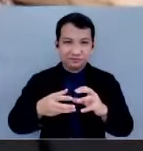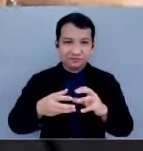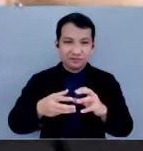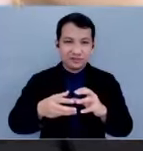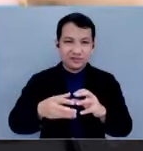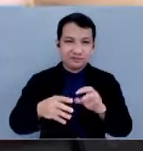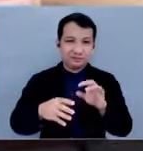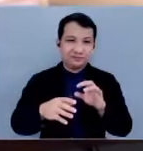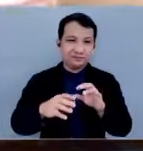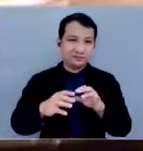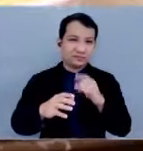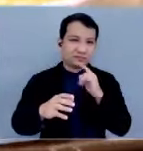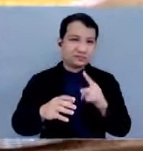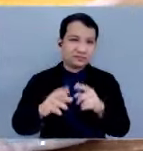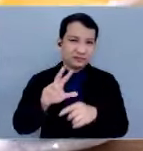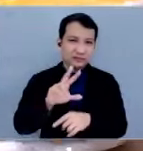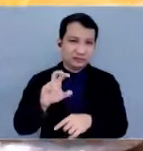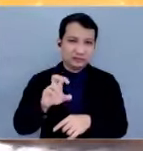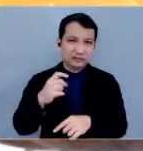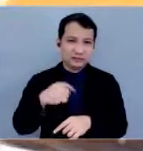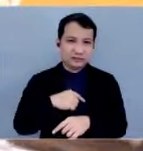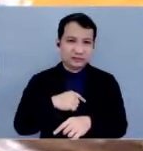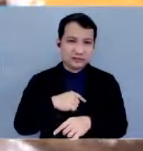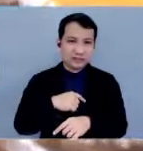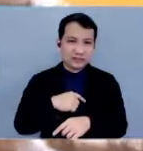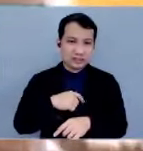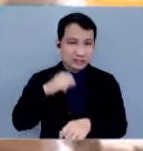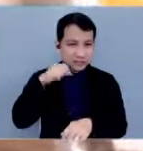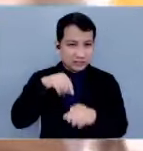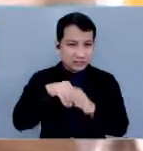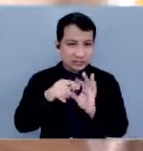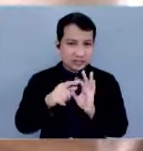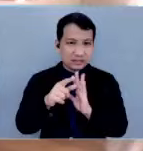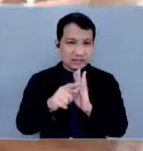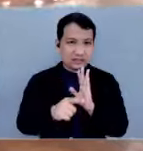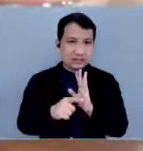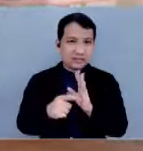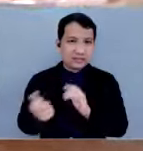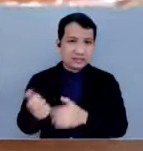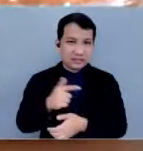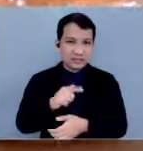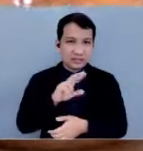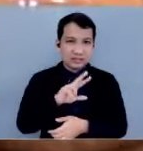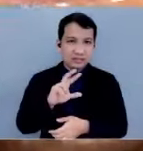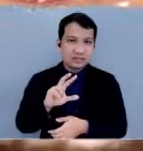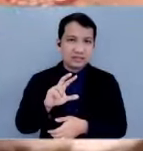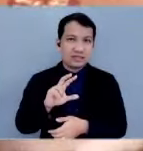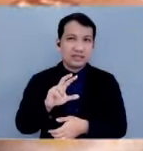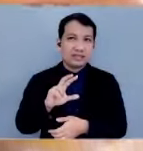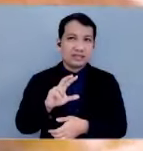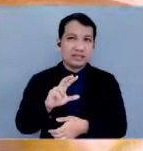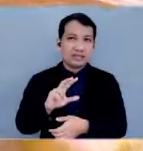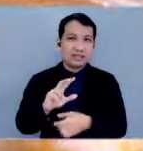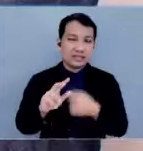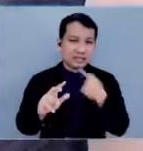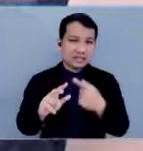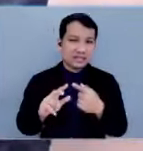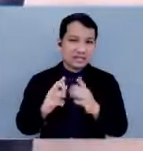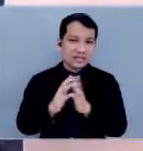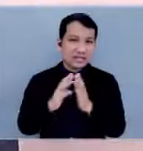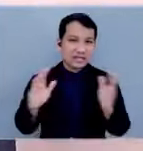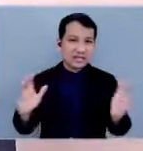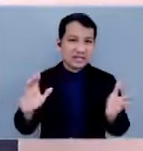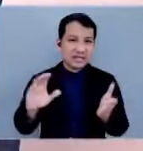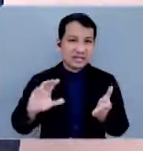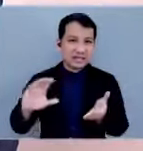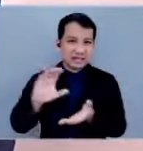actually 300 lang sa akin. Yung si sister-in-law ko yung nagpahiram sa akin ng 300 at that time. Galing. Yeah. So napalaki na lang po namin siya. Kailan